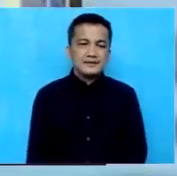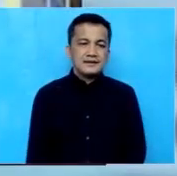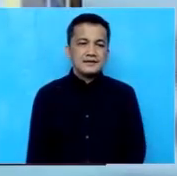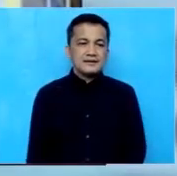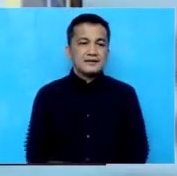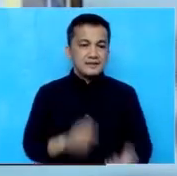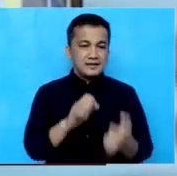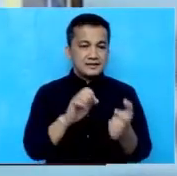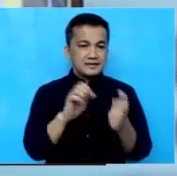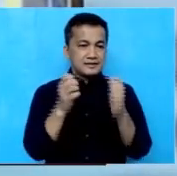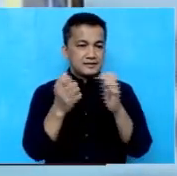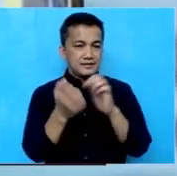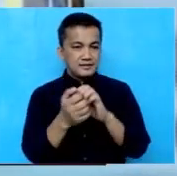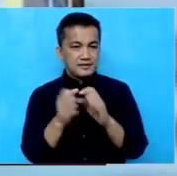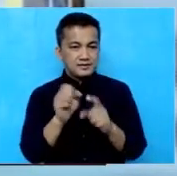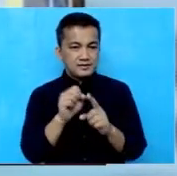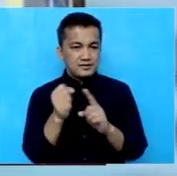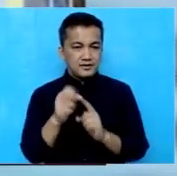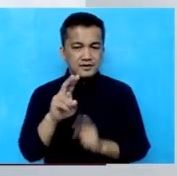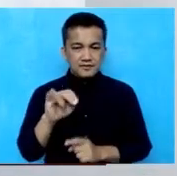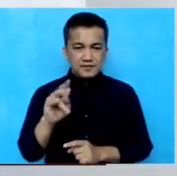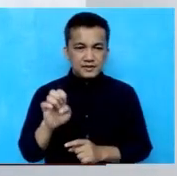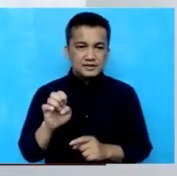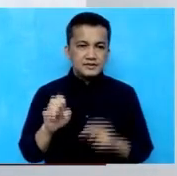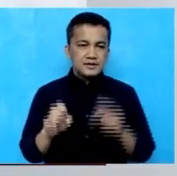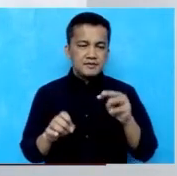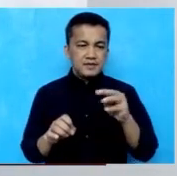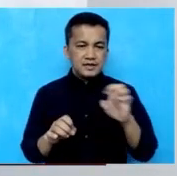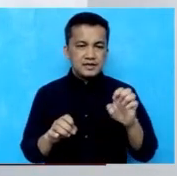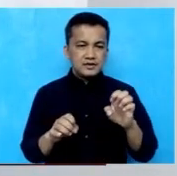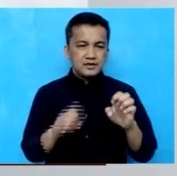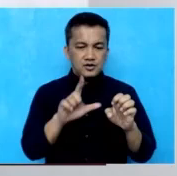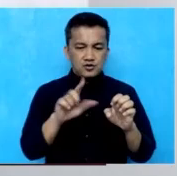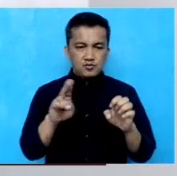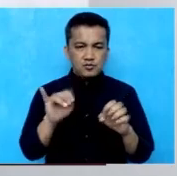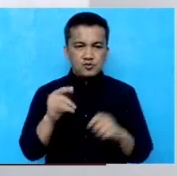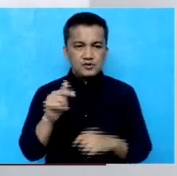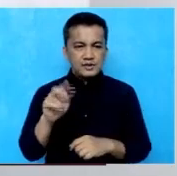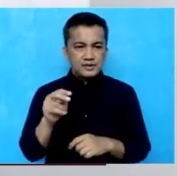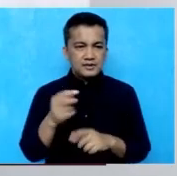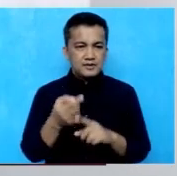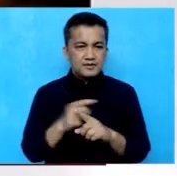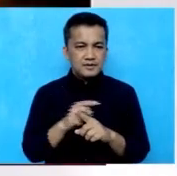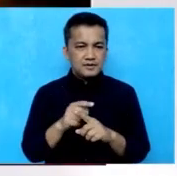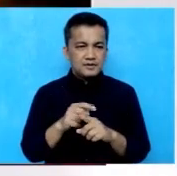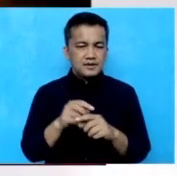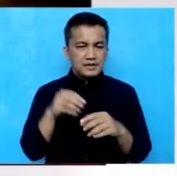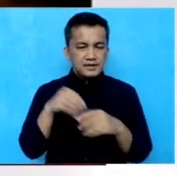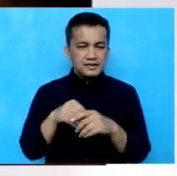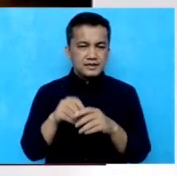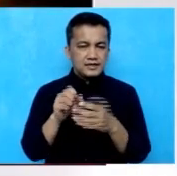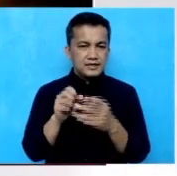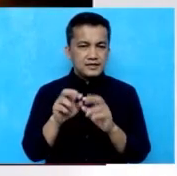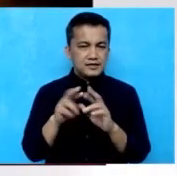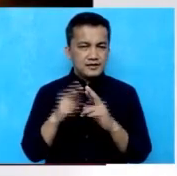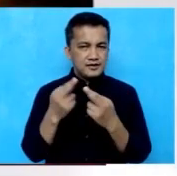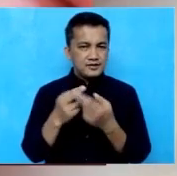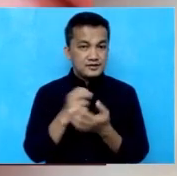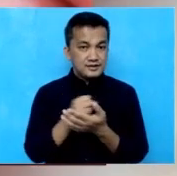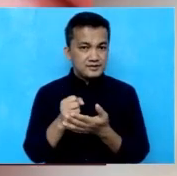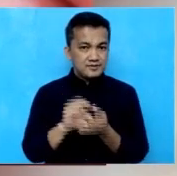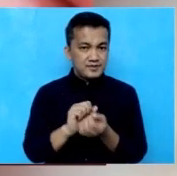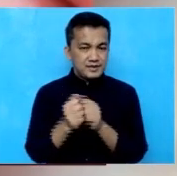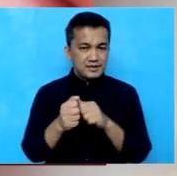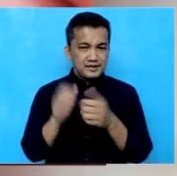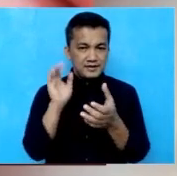Nag-evolve na nga ang status nina Vince at Mikey Lubugin, from being in a relationship to being married.